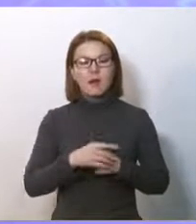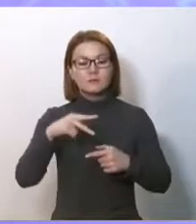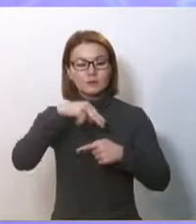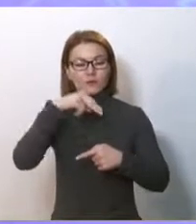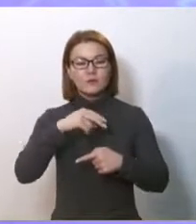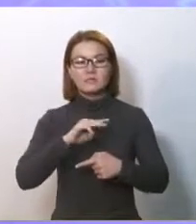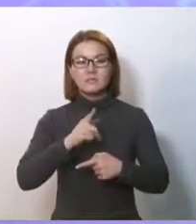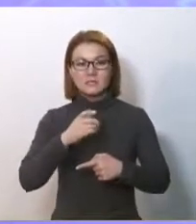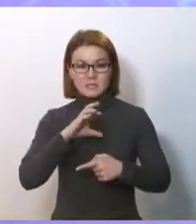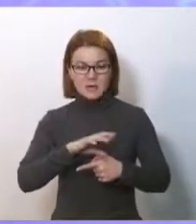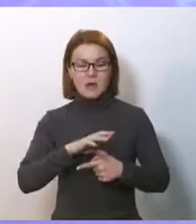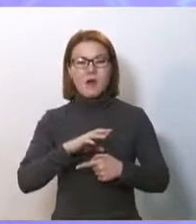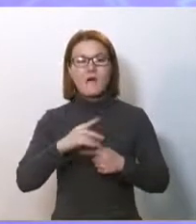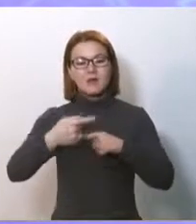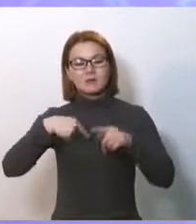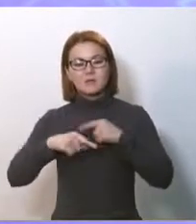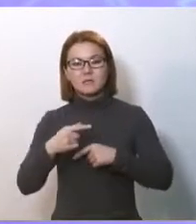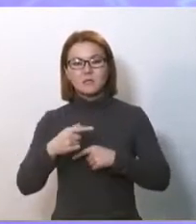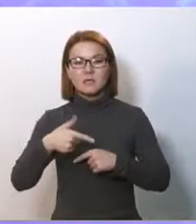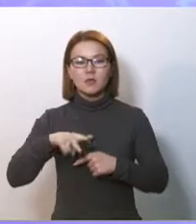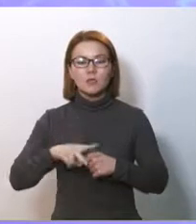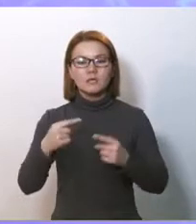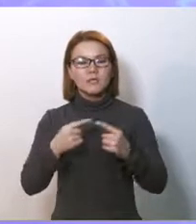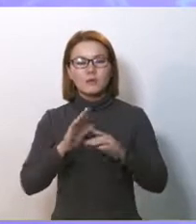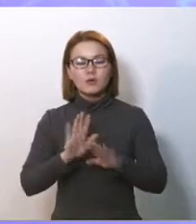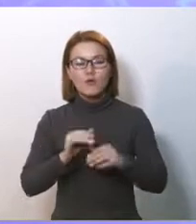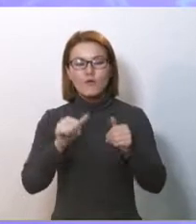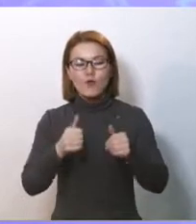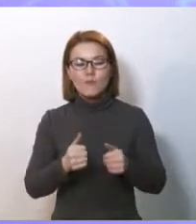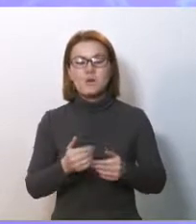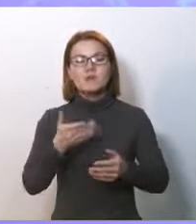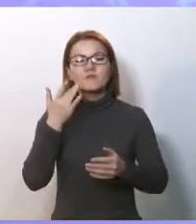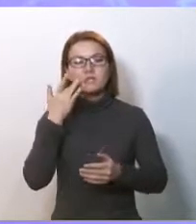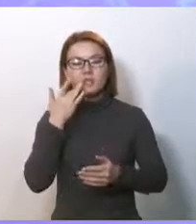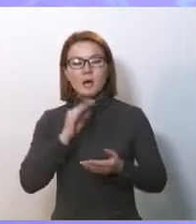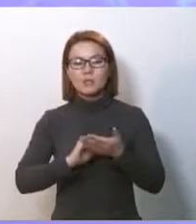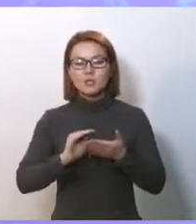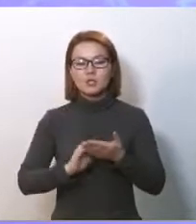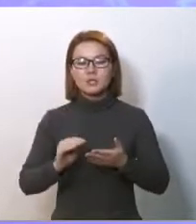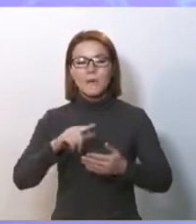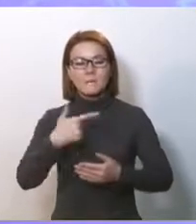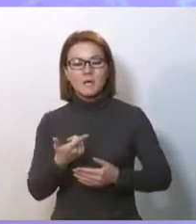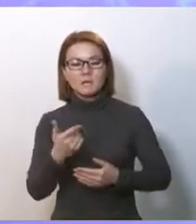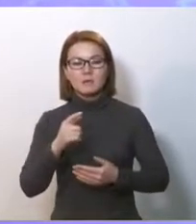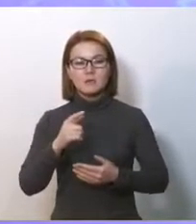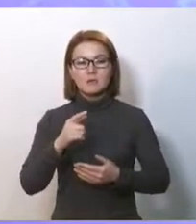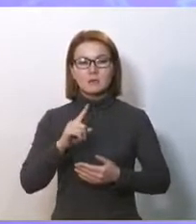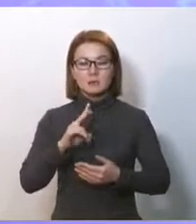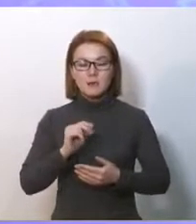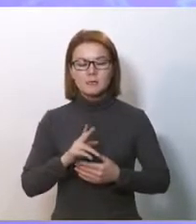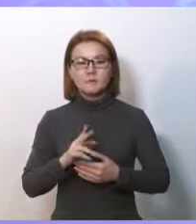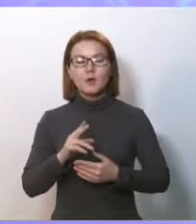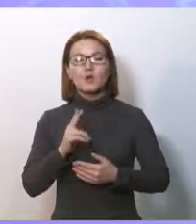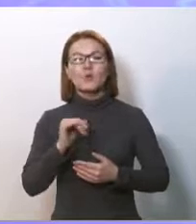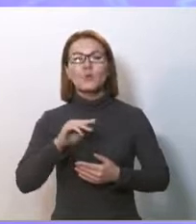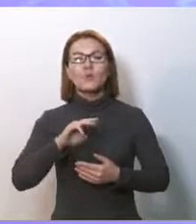«ся» в возвратных глаголах неопределенной формы всегда пишется мягкий знак.